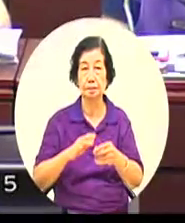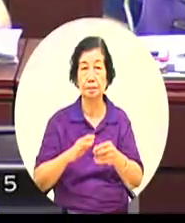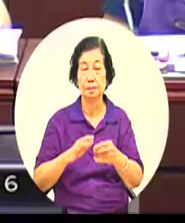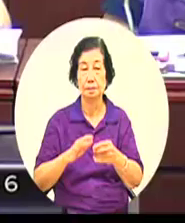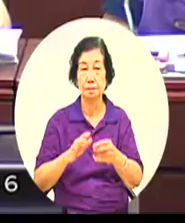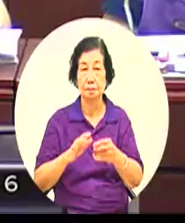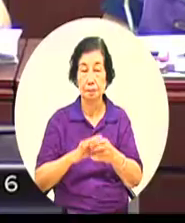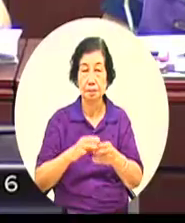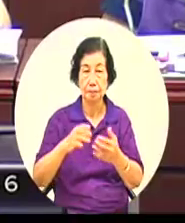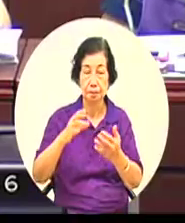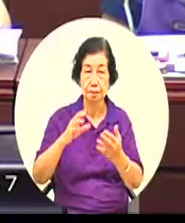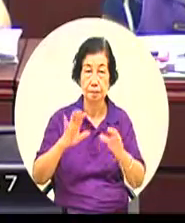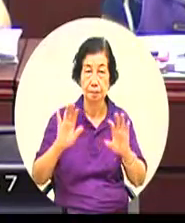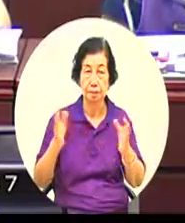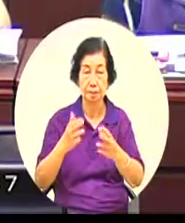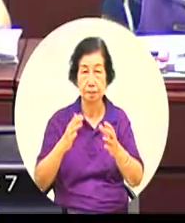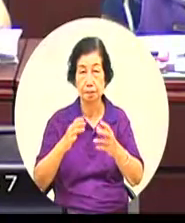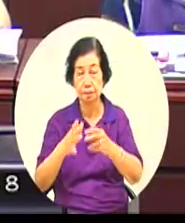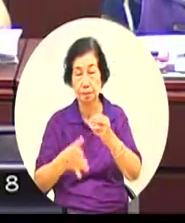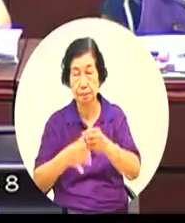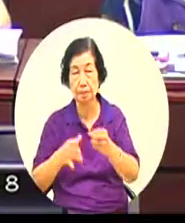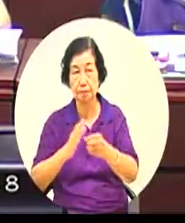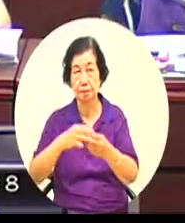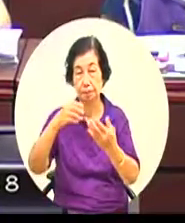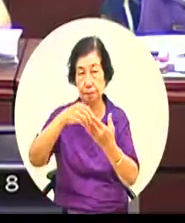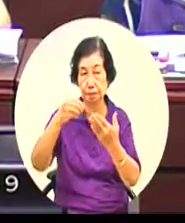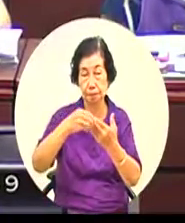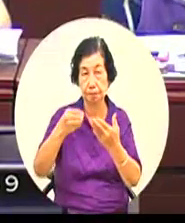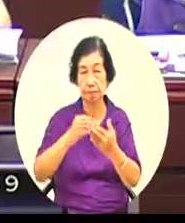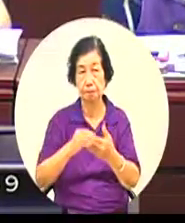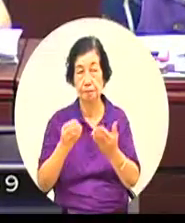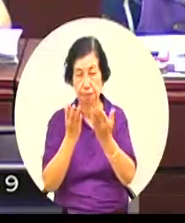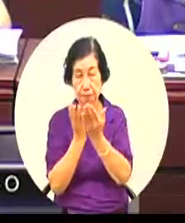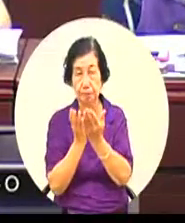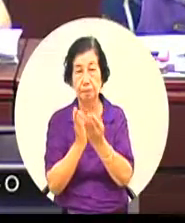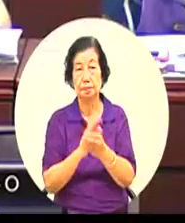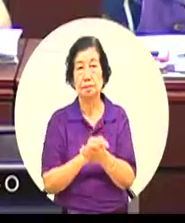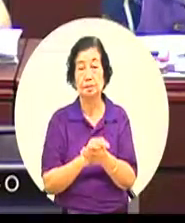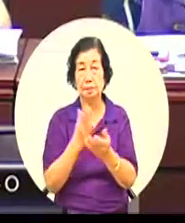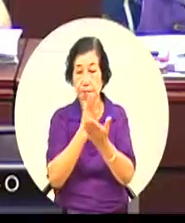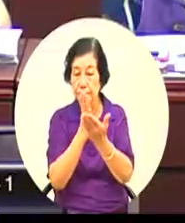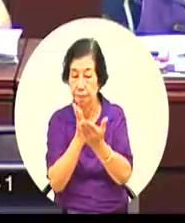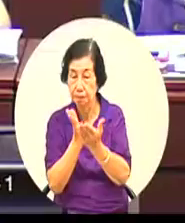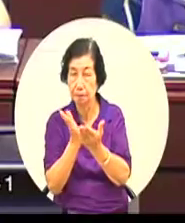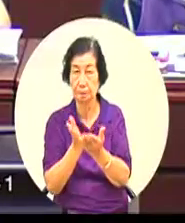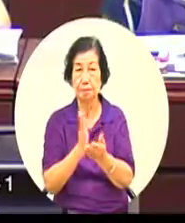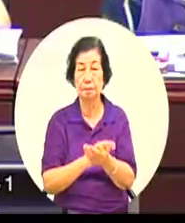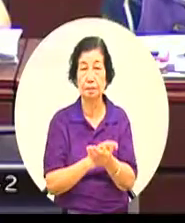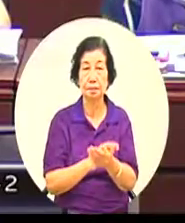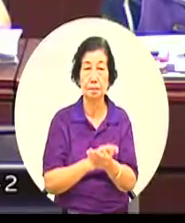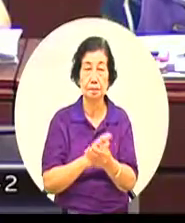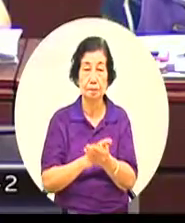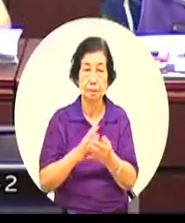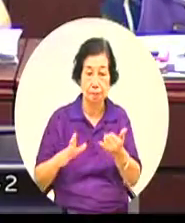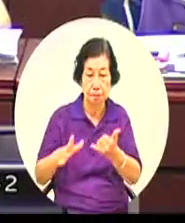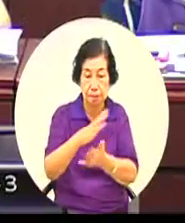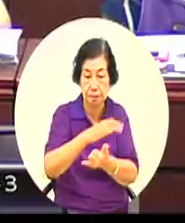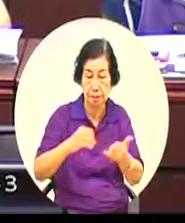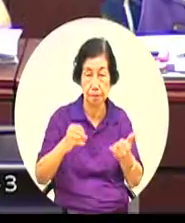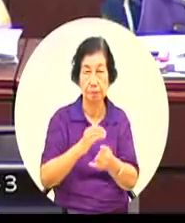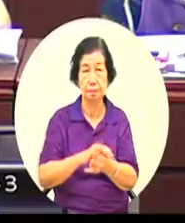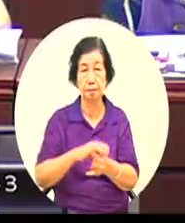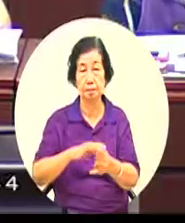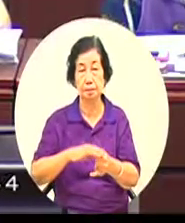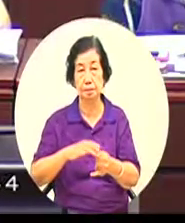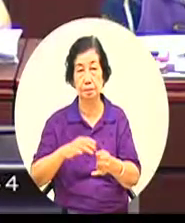选修的，但主要的问题哦，就是这族语的这个很多类。譬如说，我们是全台湾拥有最多原住